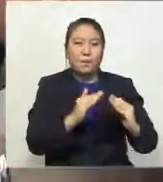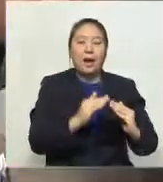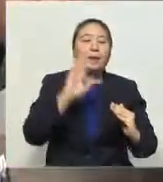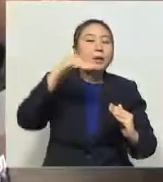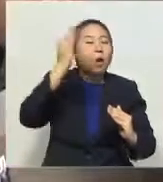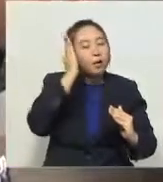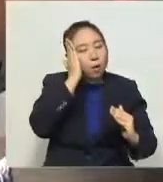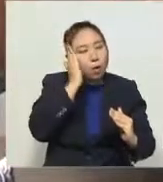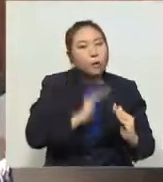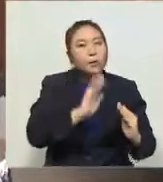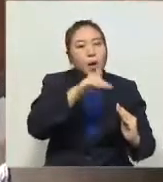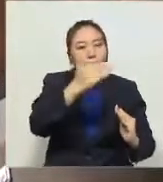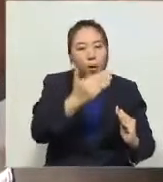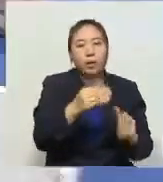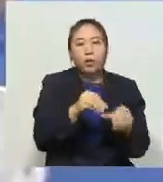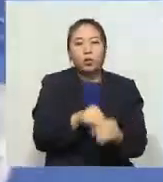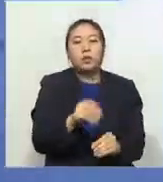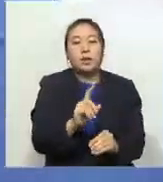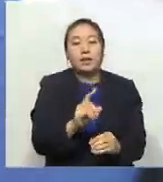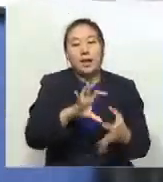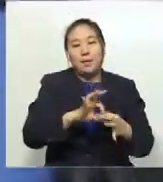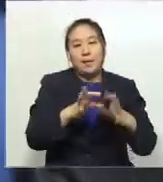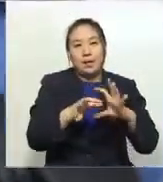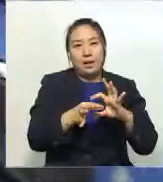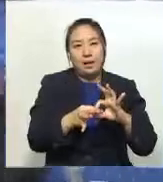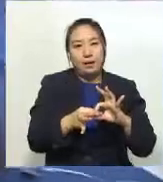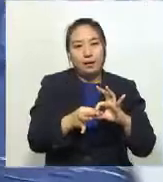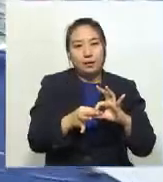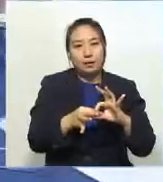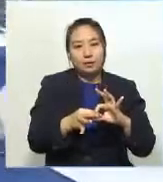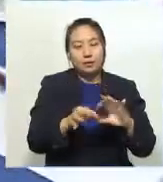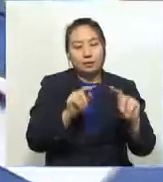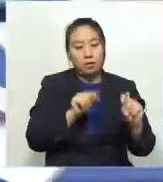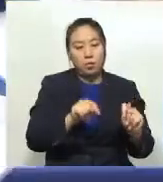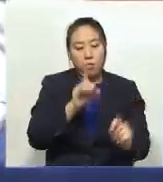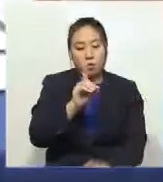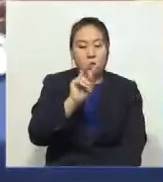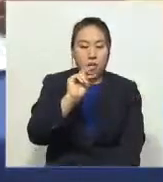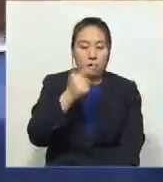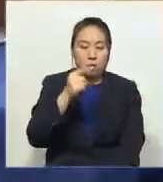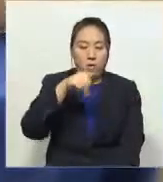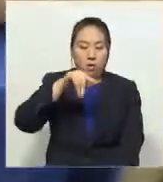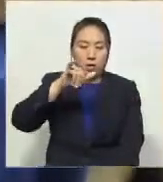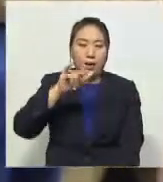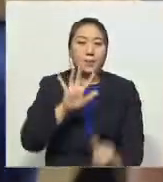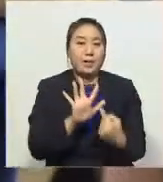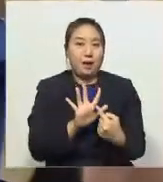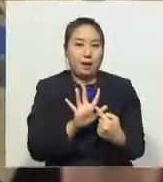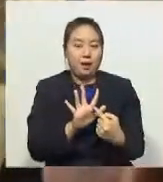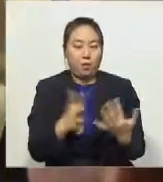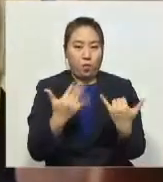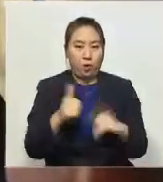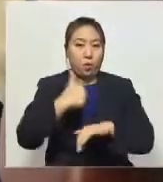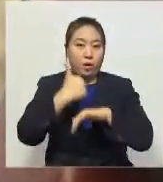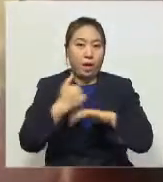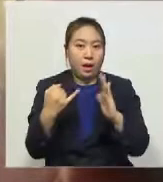ก็จัดตั้งอยู่ที่บริเวณสนามกีฬาของตำบลดงพญานั่นเองค่ะซึ่งวันนี้เองนะคะทางนายอำเ